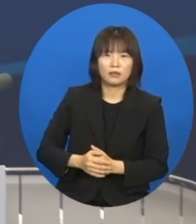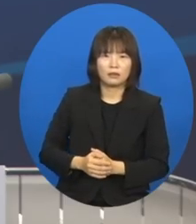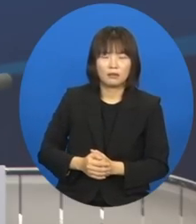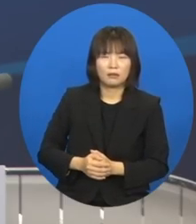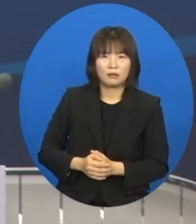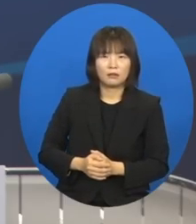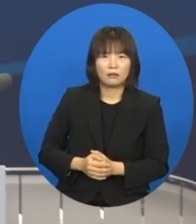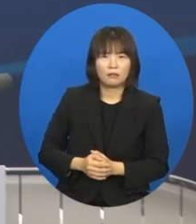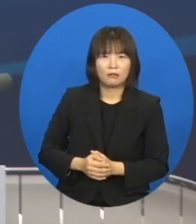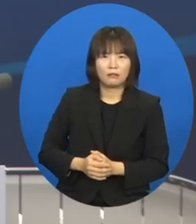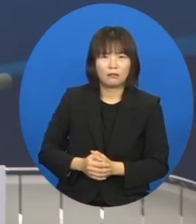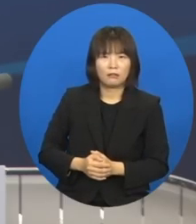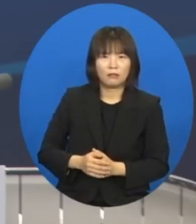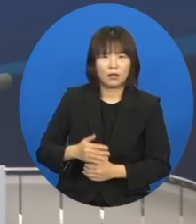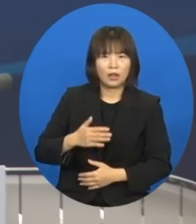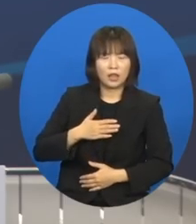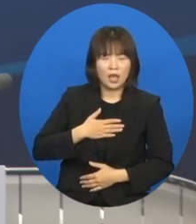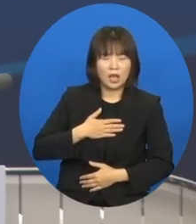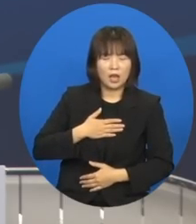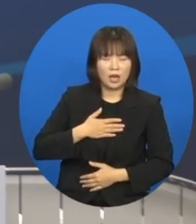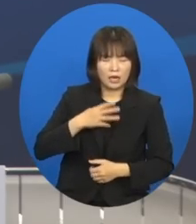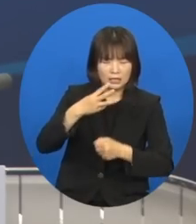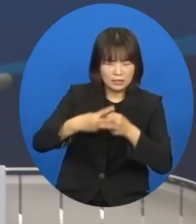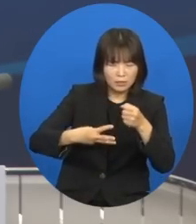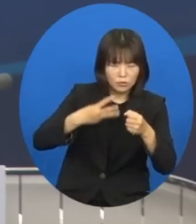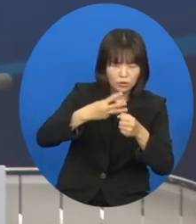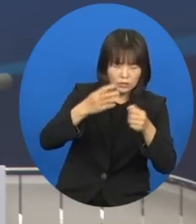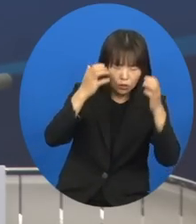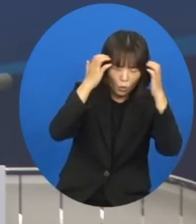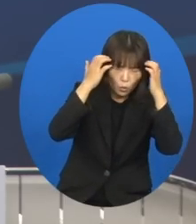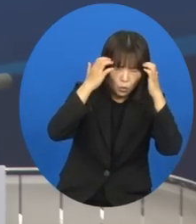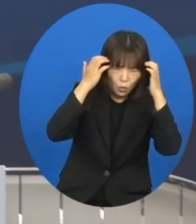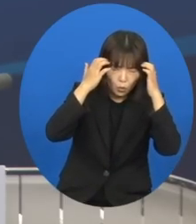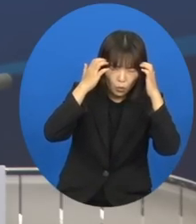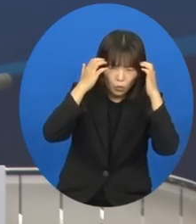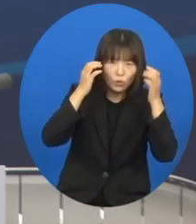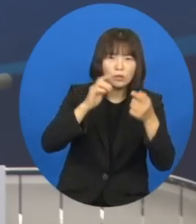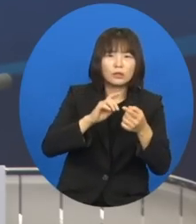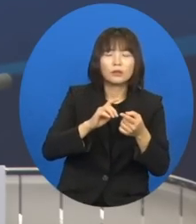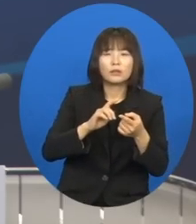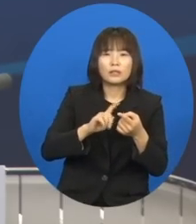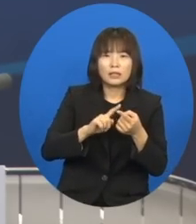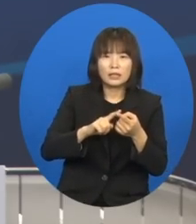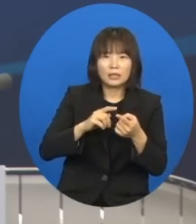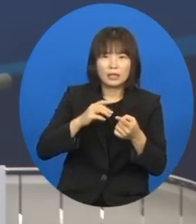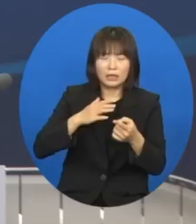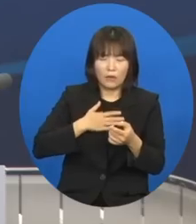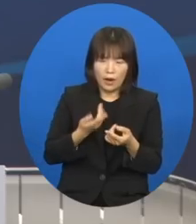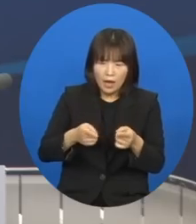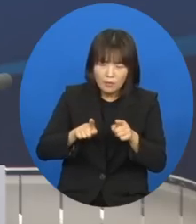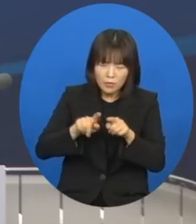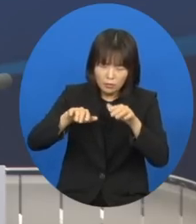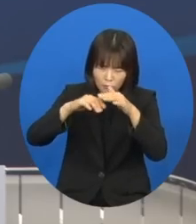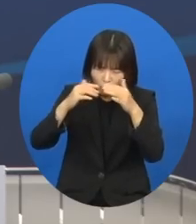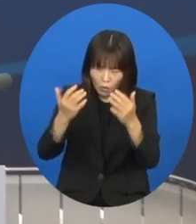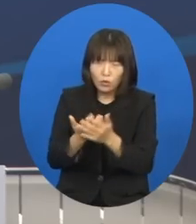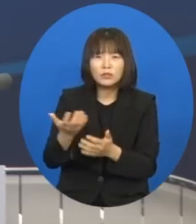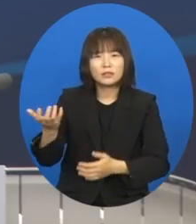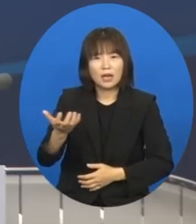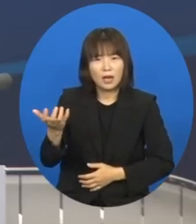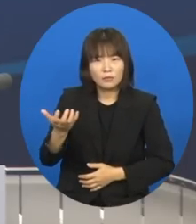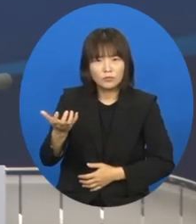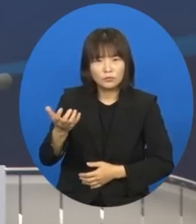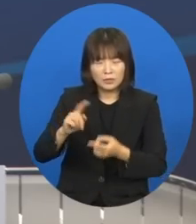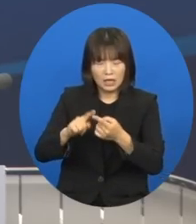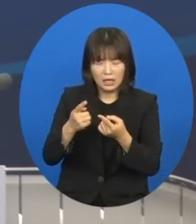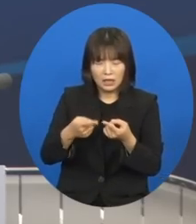아니 내가 겪었던 3년 동안의 그 고통을 나와 함께 내 모든 아픔의 질고를 지고 나와 함께 하시고